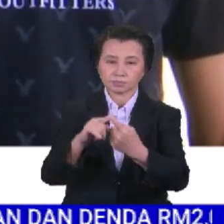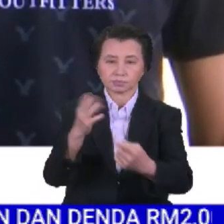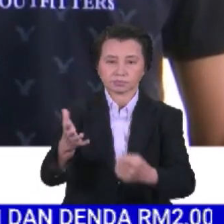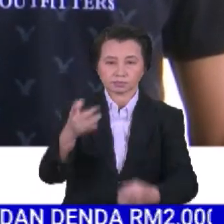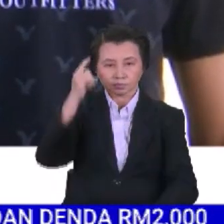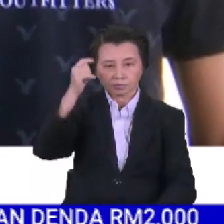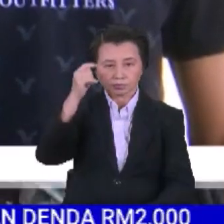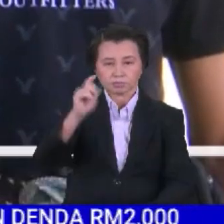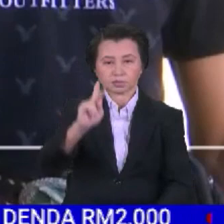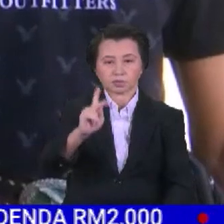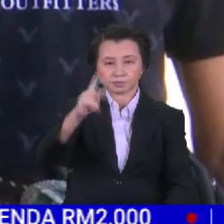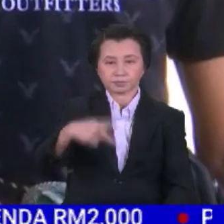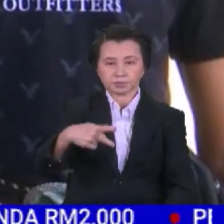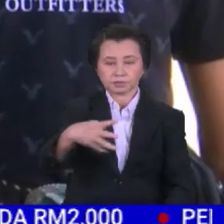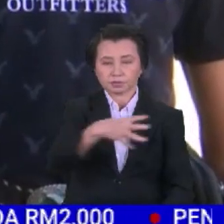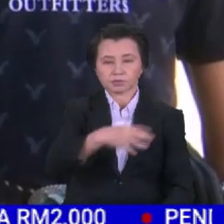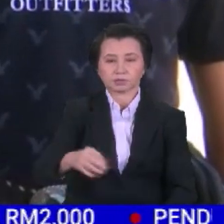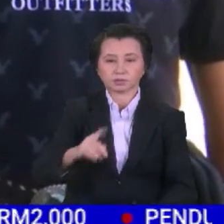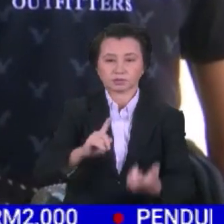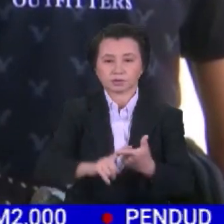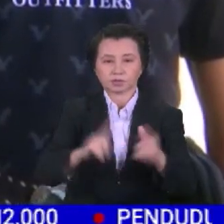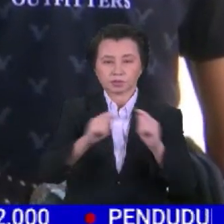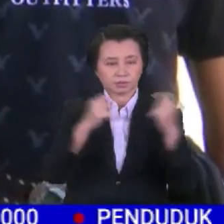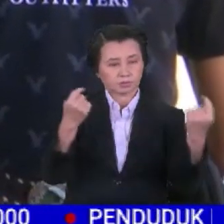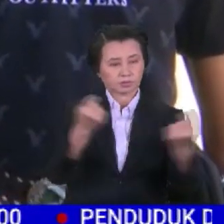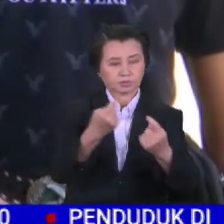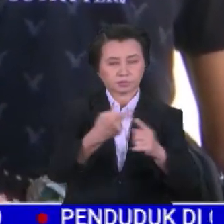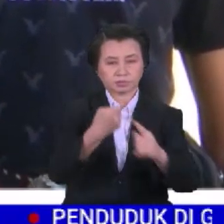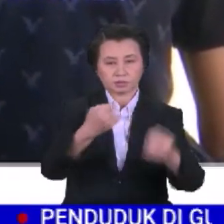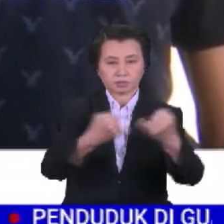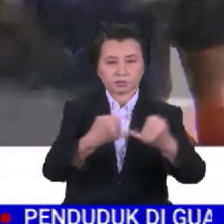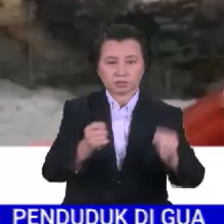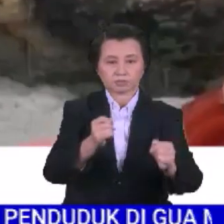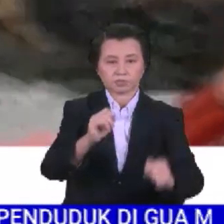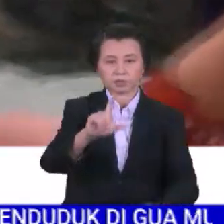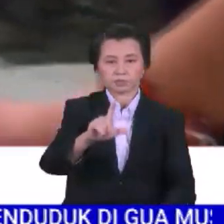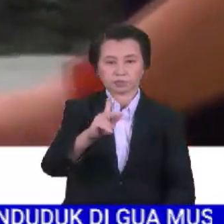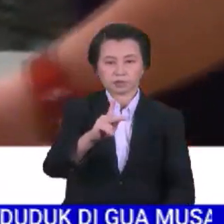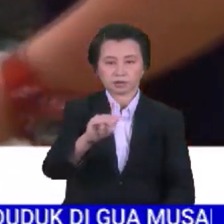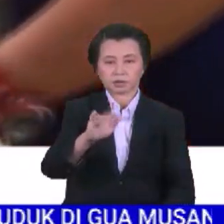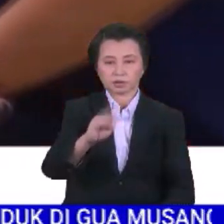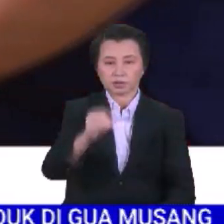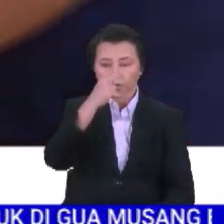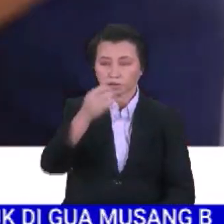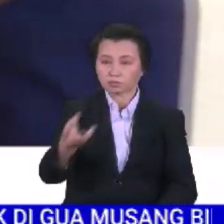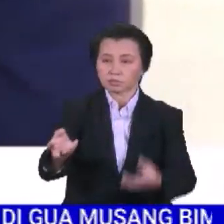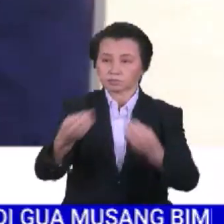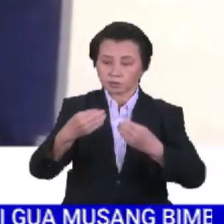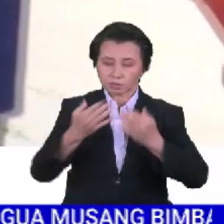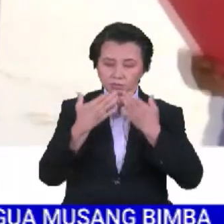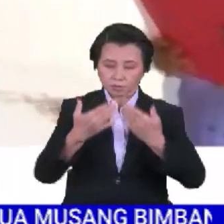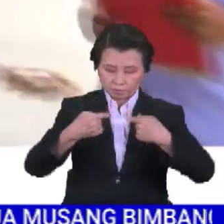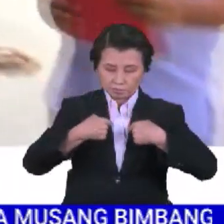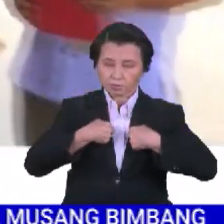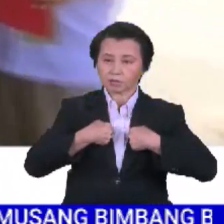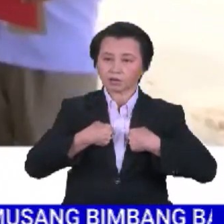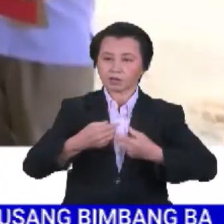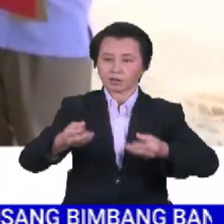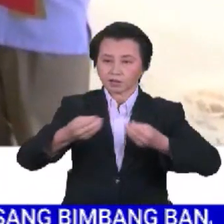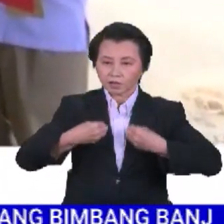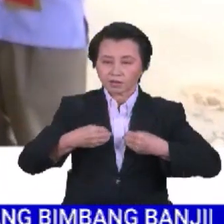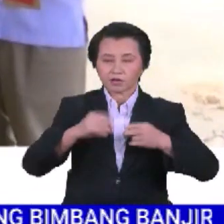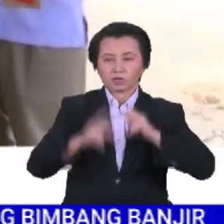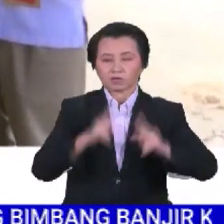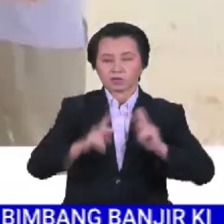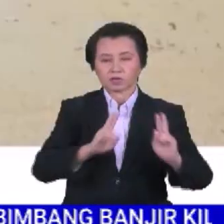Tuhan pengarah dan juga timnya daripada jabatan perikanan karena memberi penghargaan kepada warga